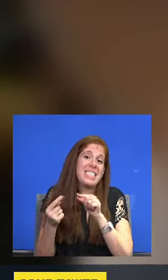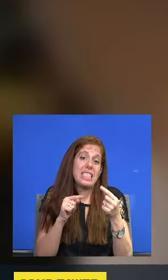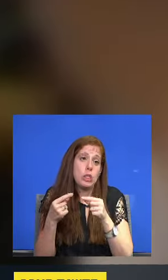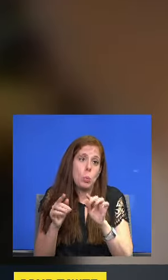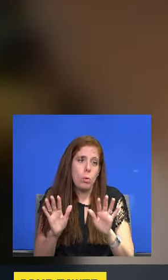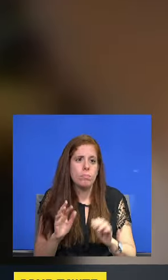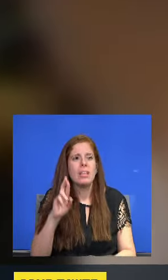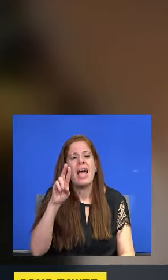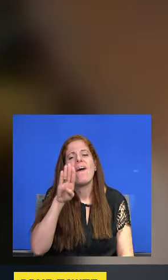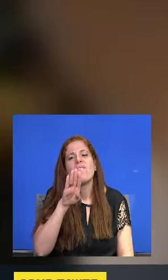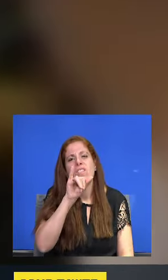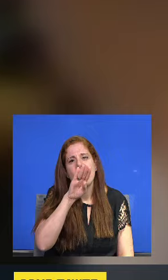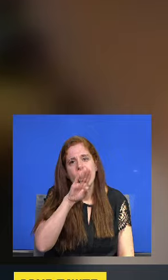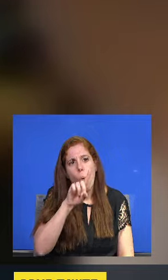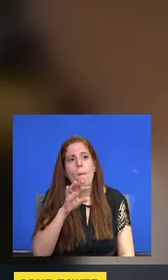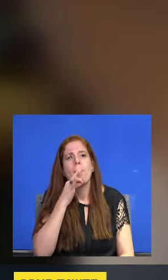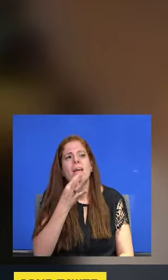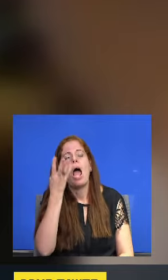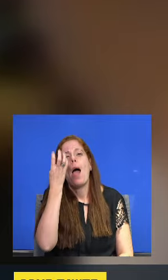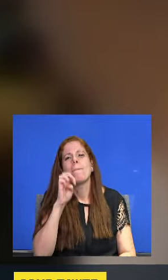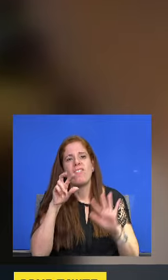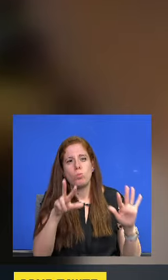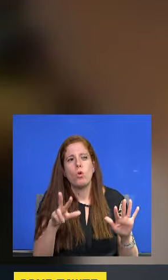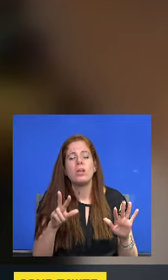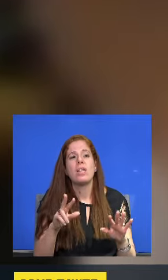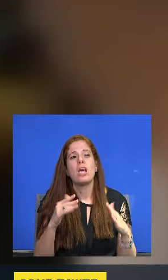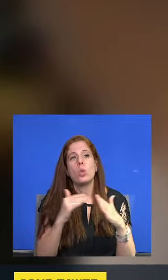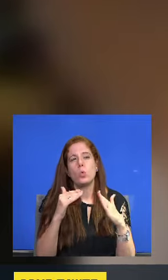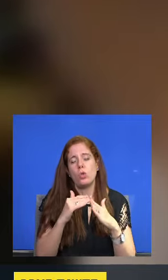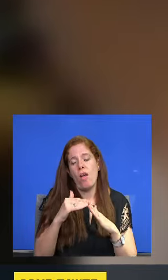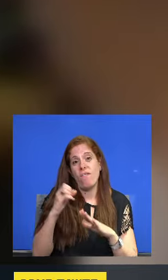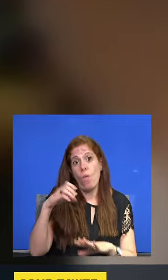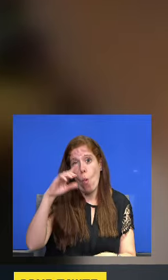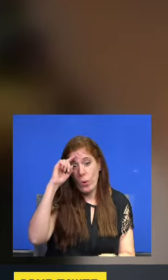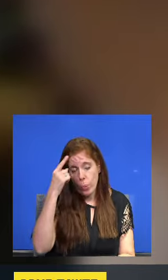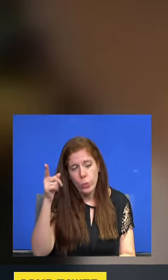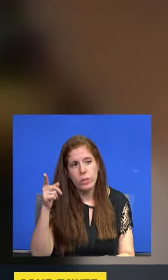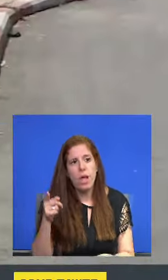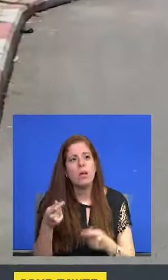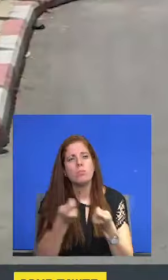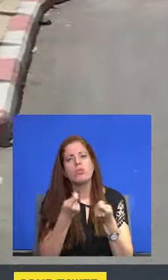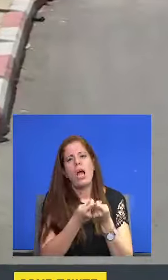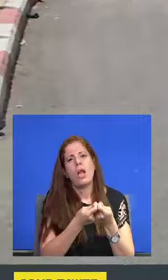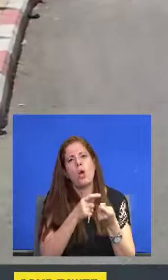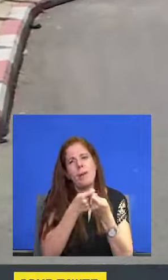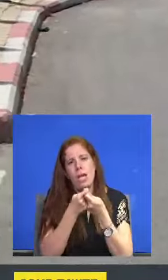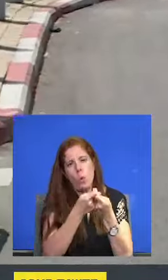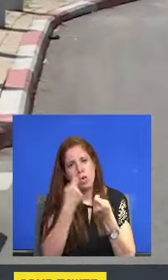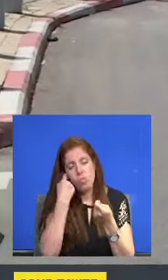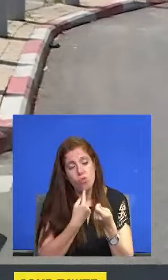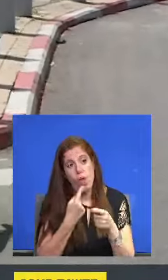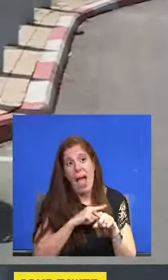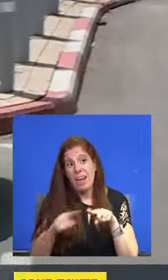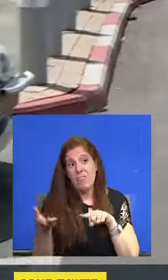רביבו בן 48 תושב אור יהודה היה בעל עבר פלילי עשיר ושוייך לארגוני פשיעה במרכז. רק לפני חודש